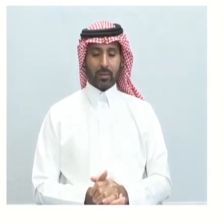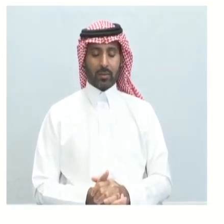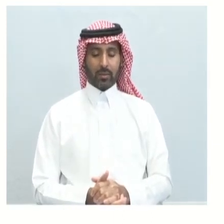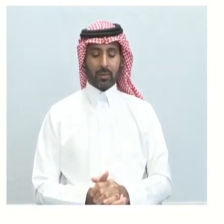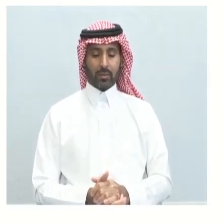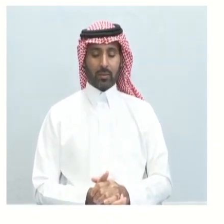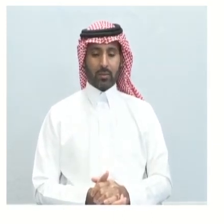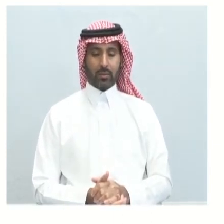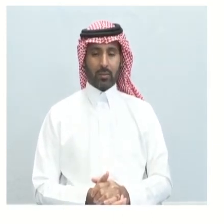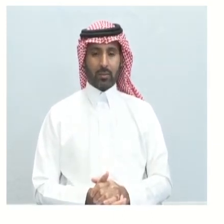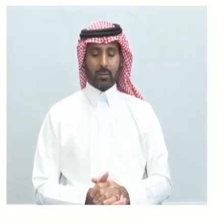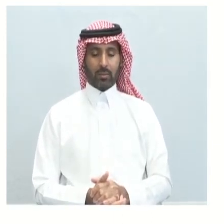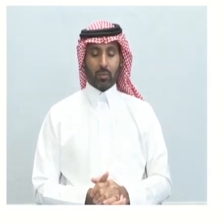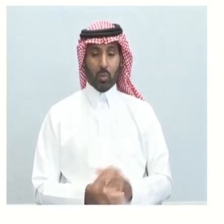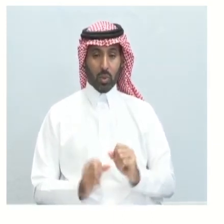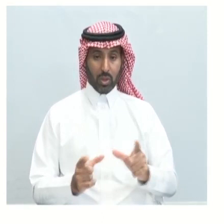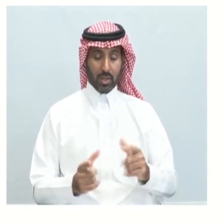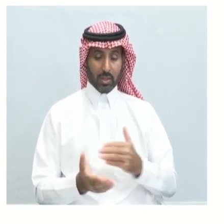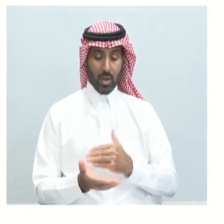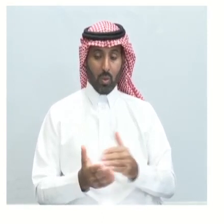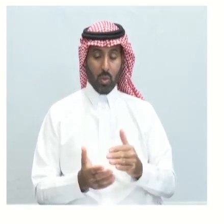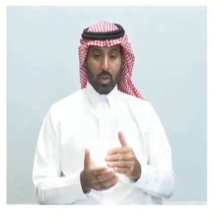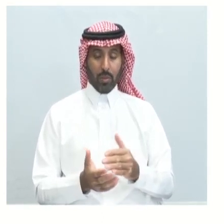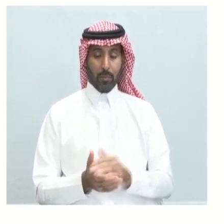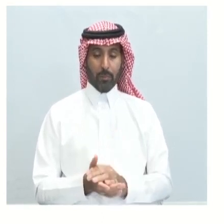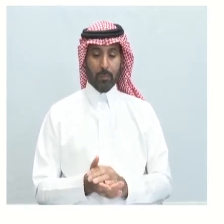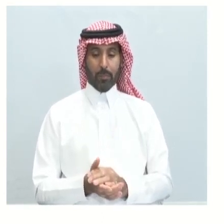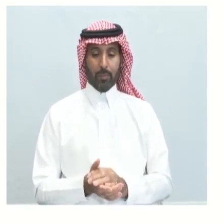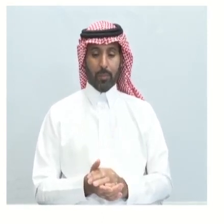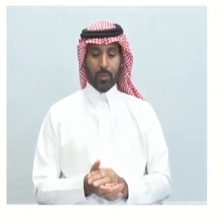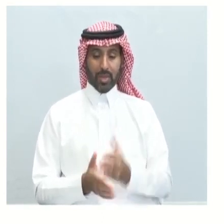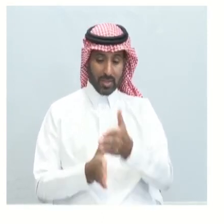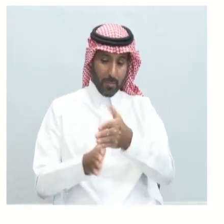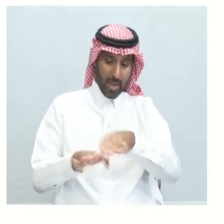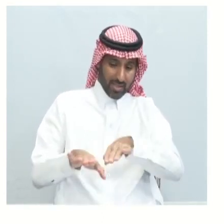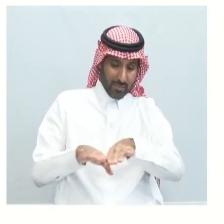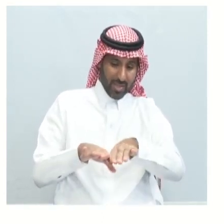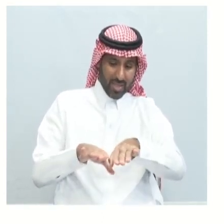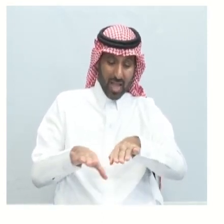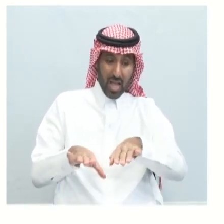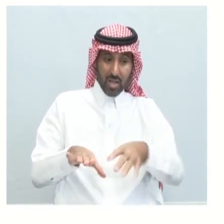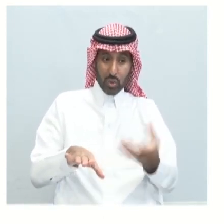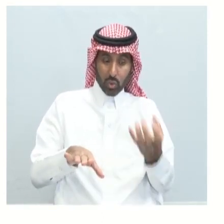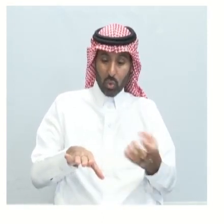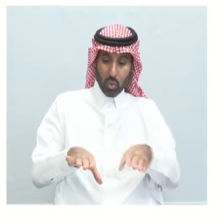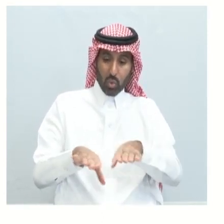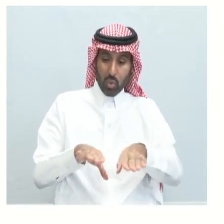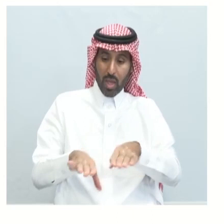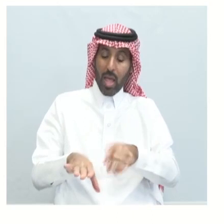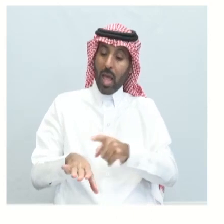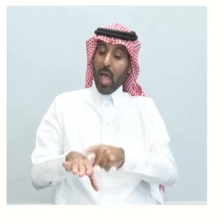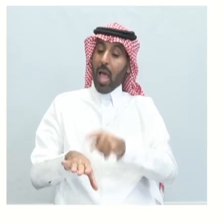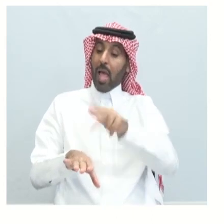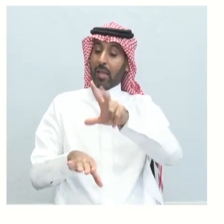سنه وينكشف اوضح تماس بين صخور الدرع العربي وصخور